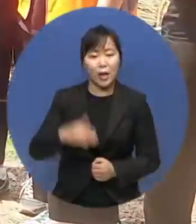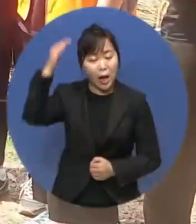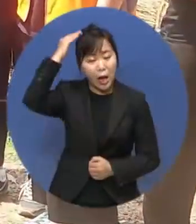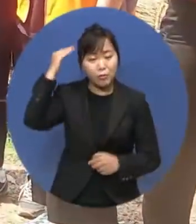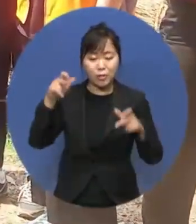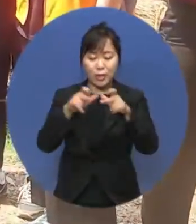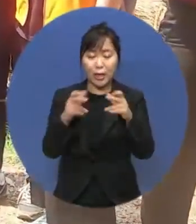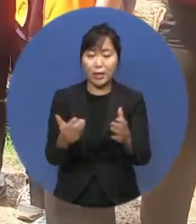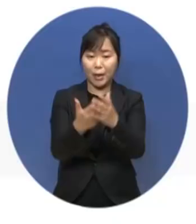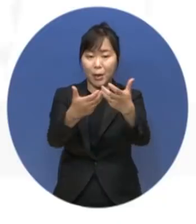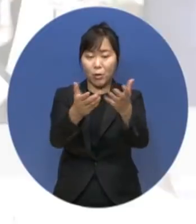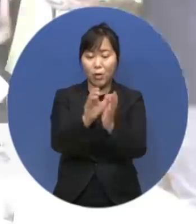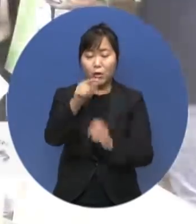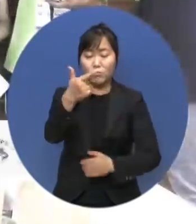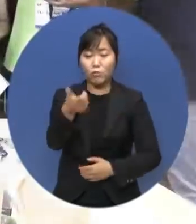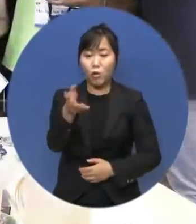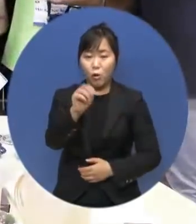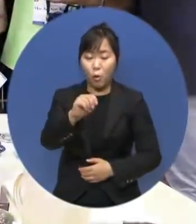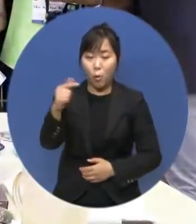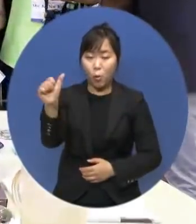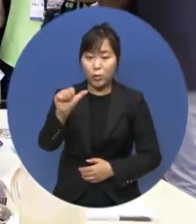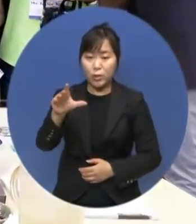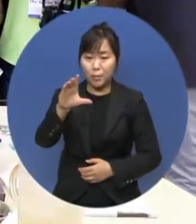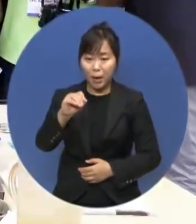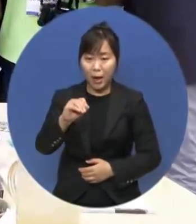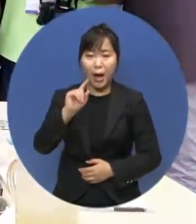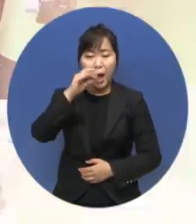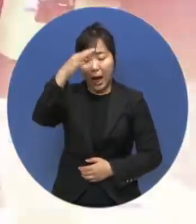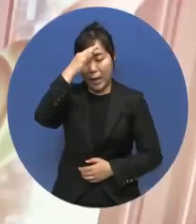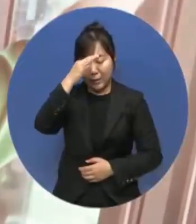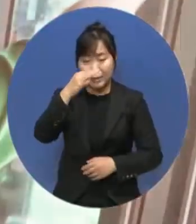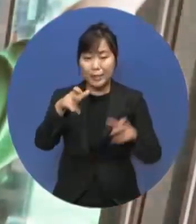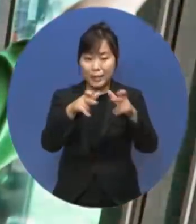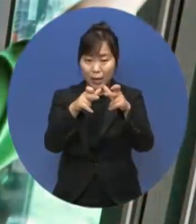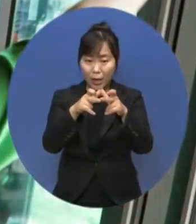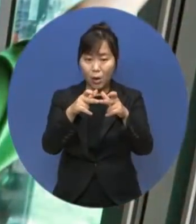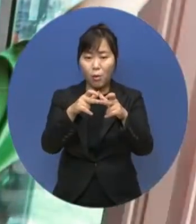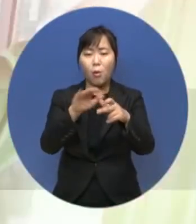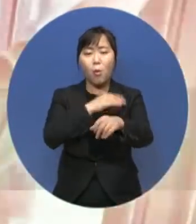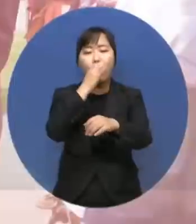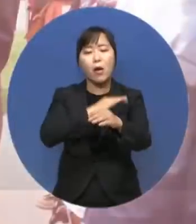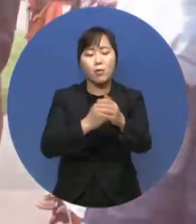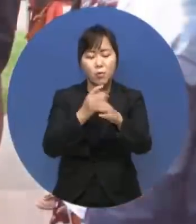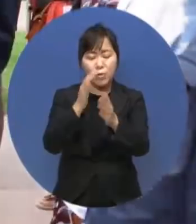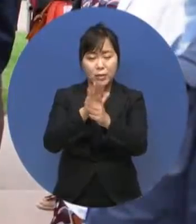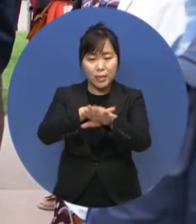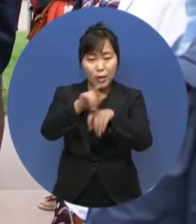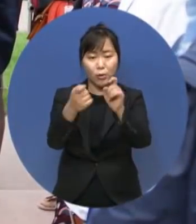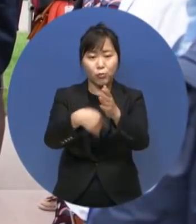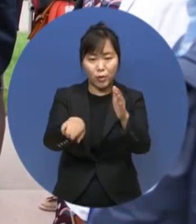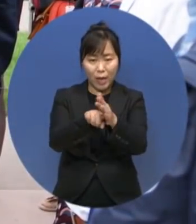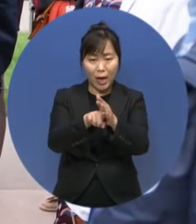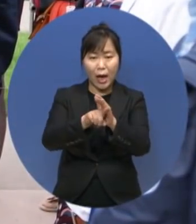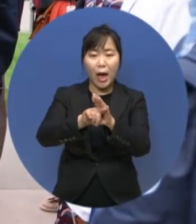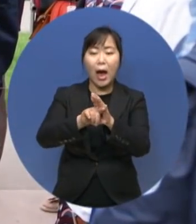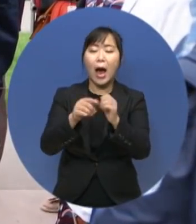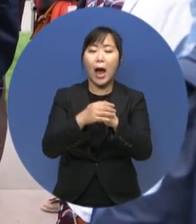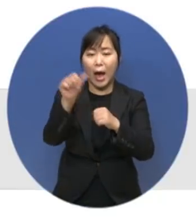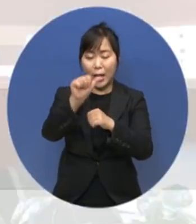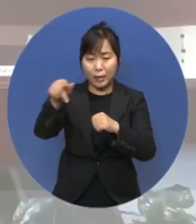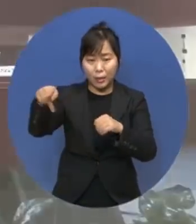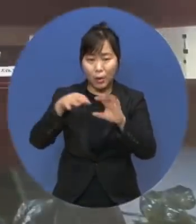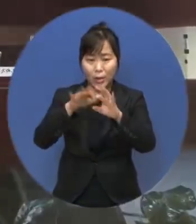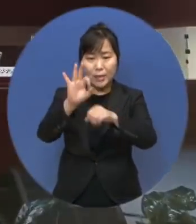한국장애인개발원은 6억 5천만 아태지역 장애인의 권리 실현을 위한 제3차 아태장애인 10년의 행동